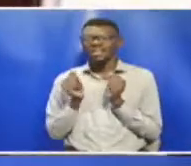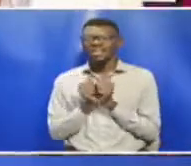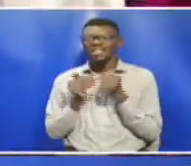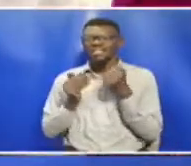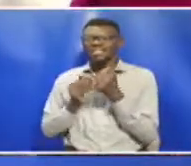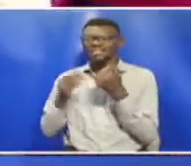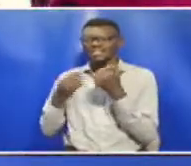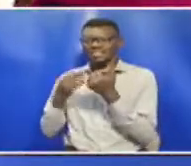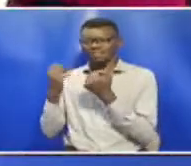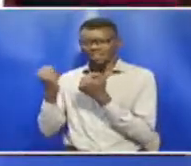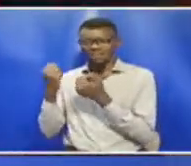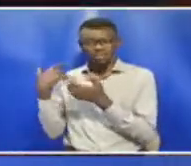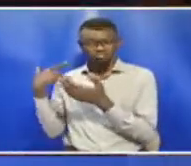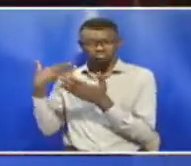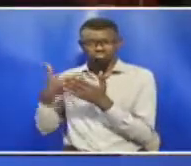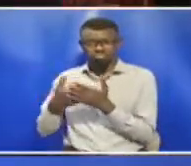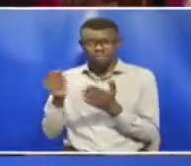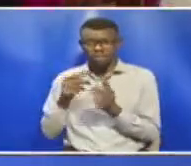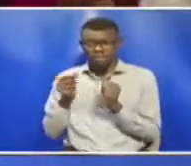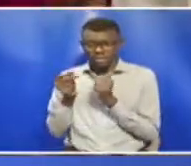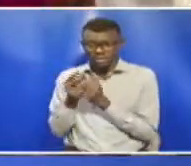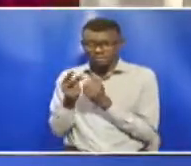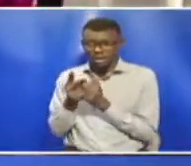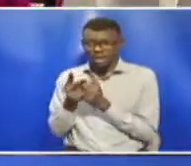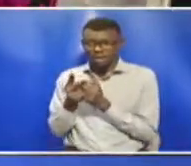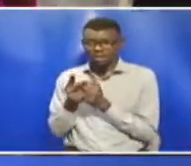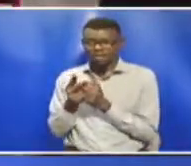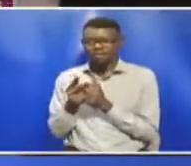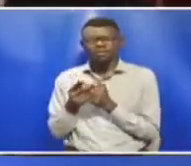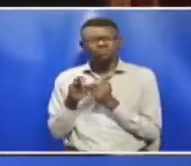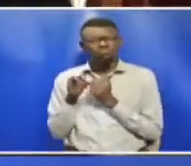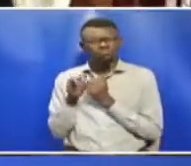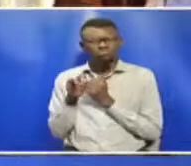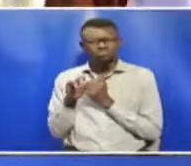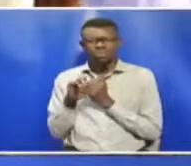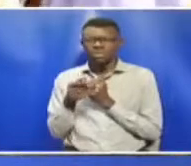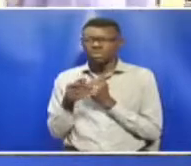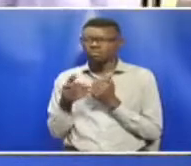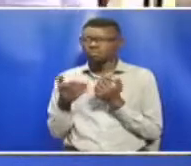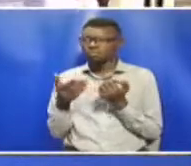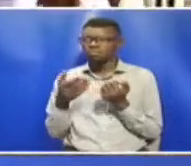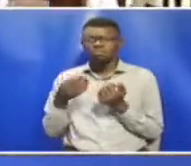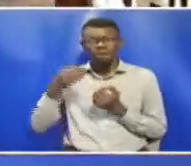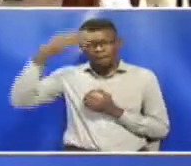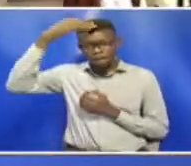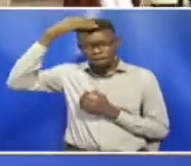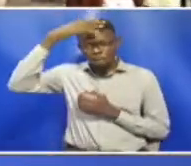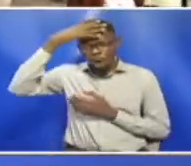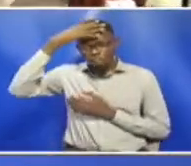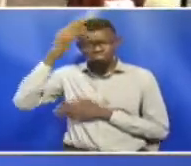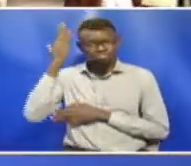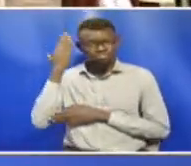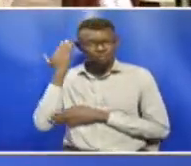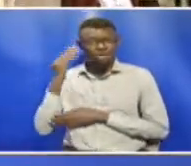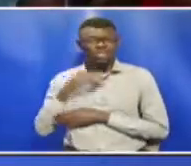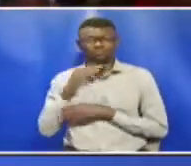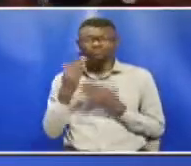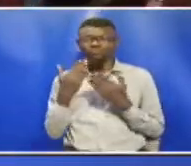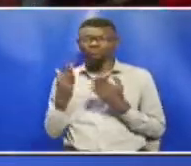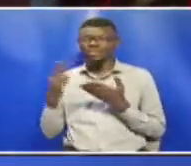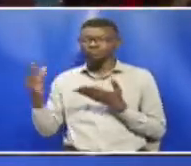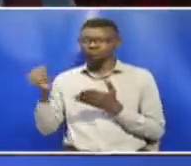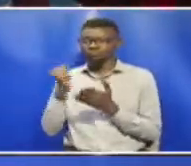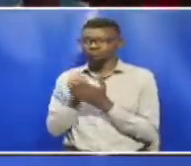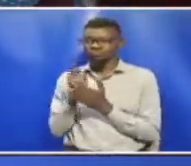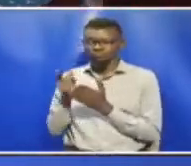1983, na kufikia mwezi Desemba mwaka 1995 marehemu Papa John Paul wa pili akamteua askofu wa